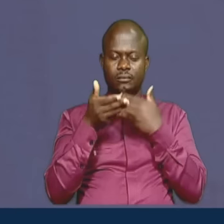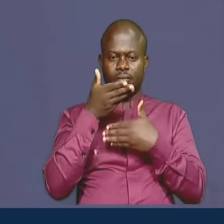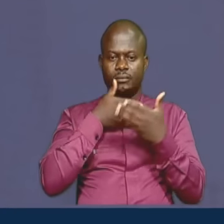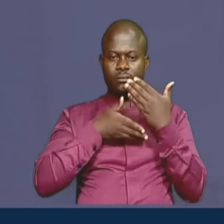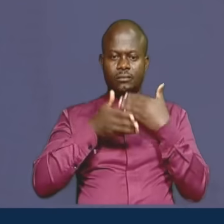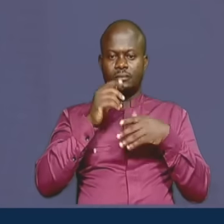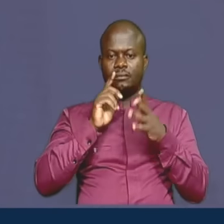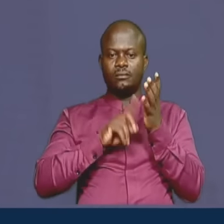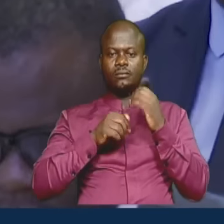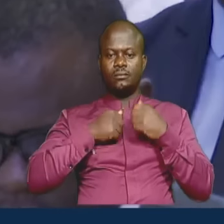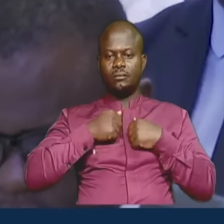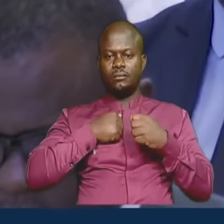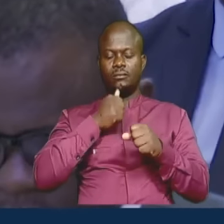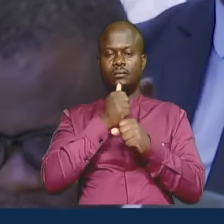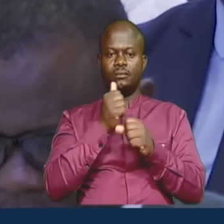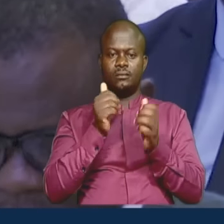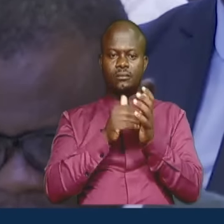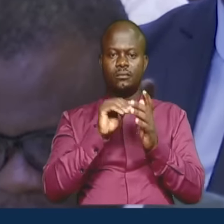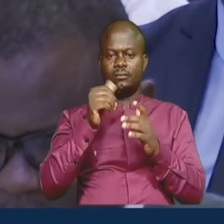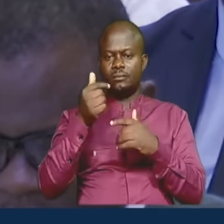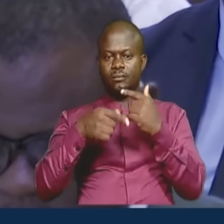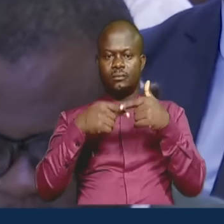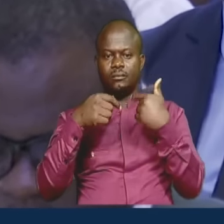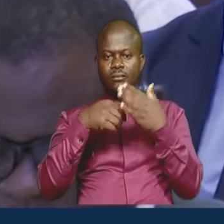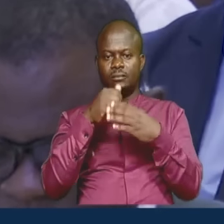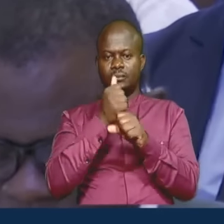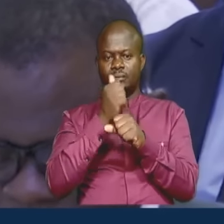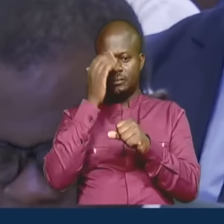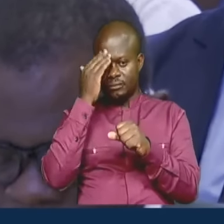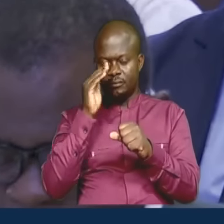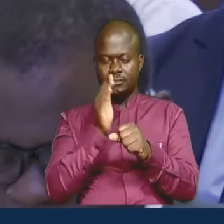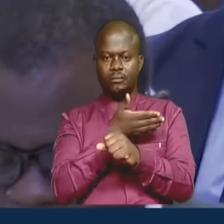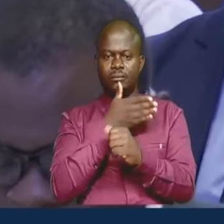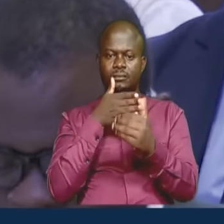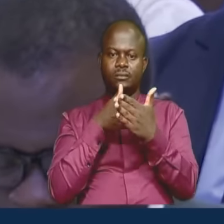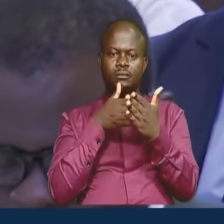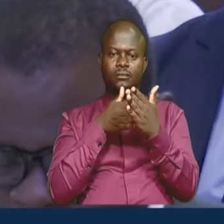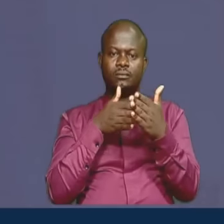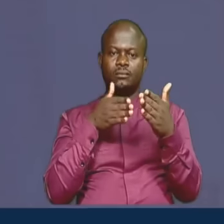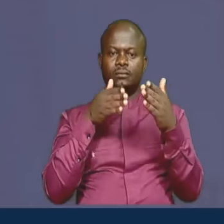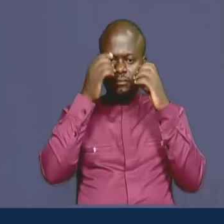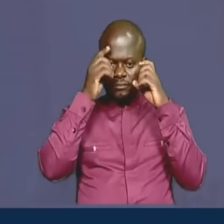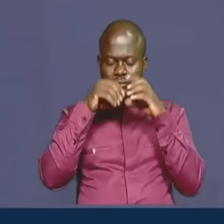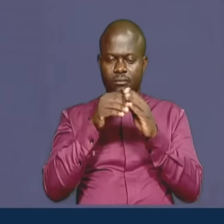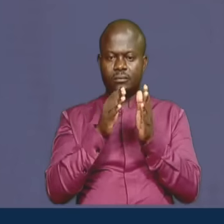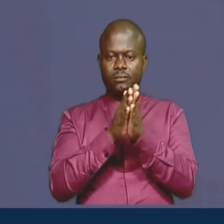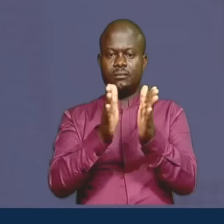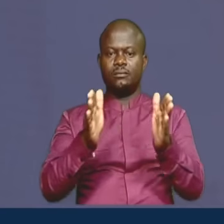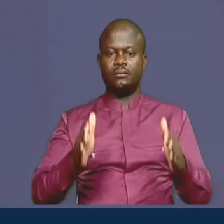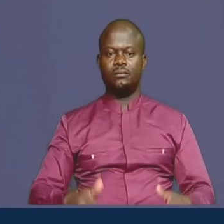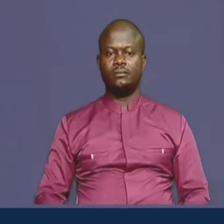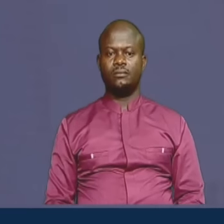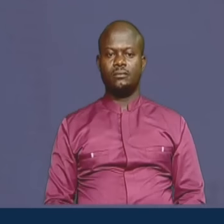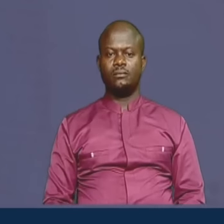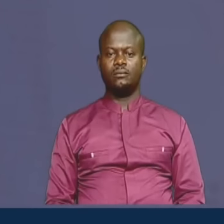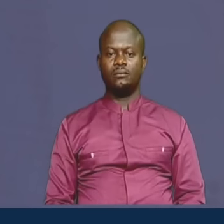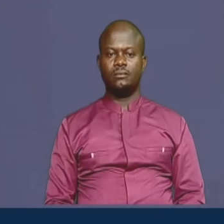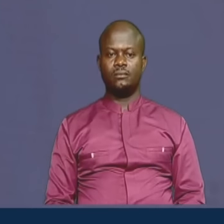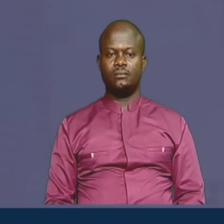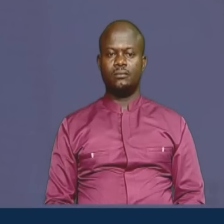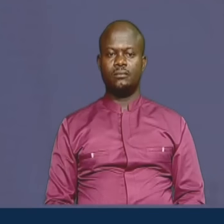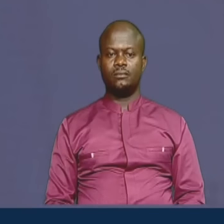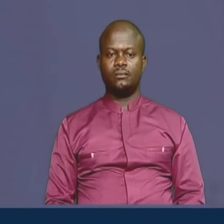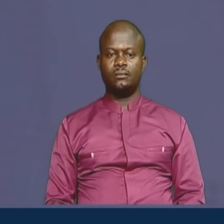Rwanda rwakoze n'ibyo rukomeje gukora mu rwego rwo gukuraho inkomyi zibangamira uburezi muri rusange. Through substantial